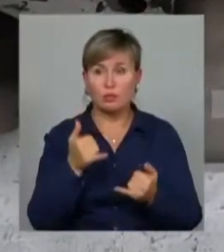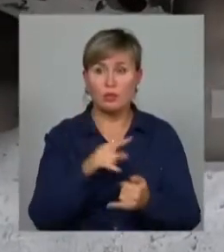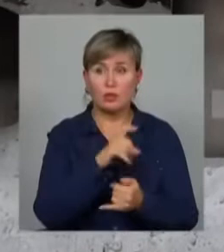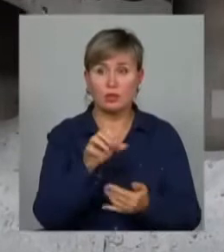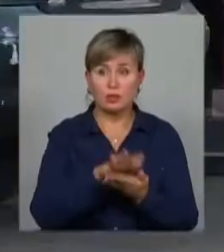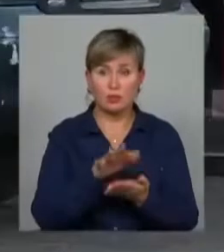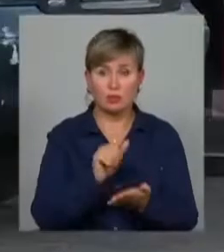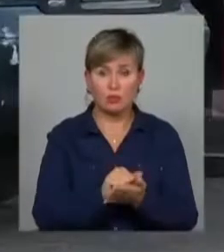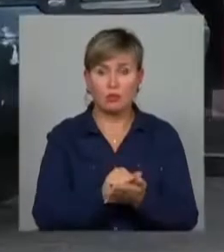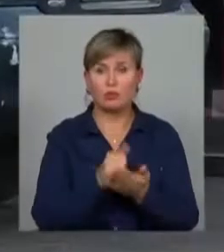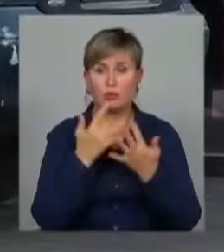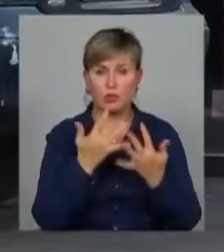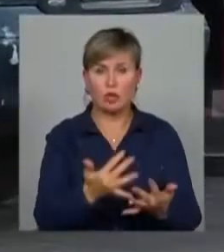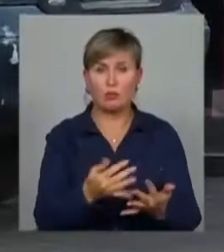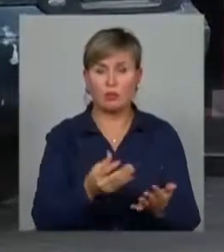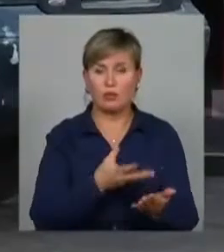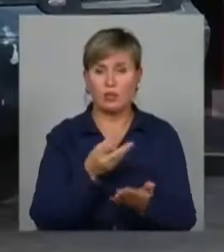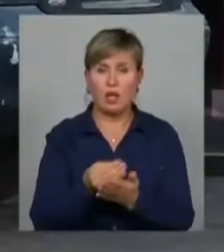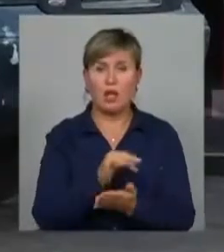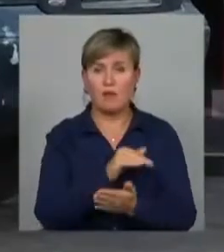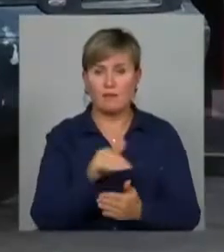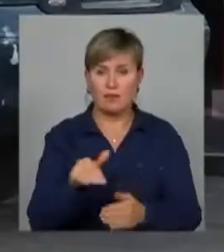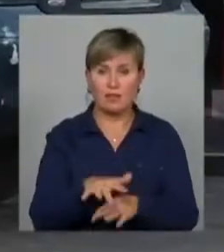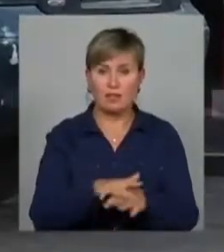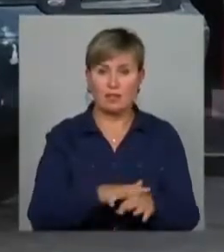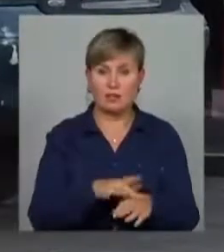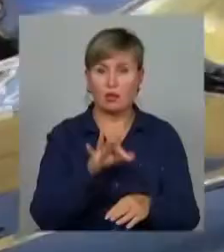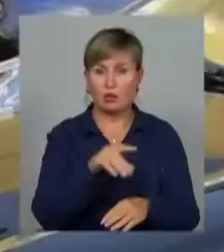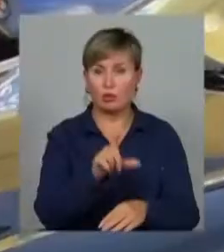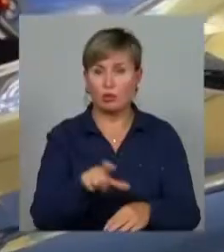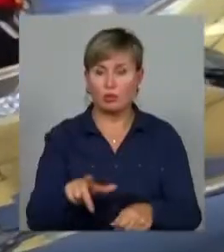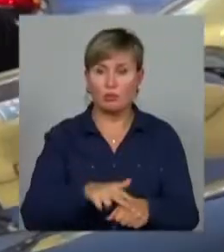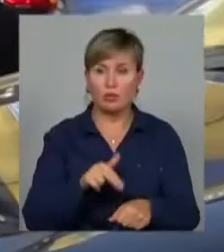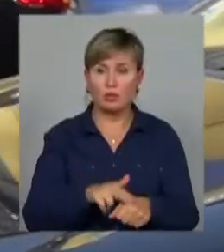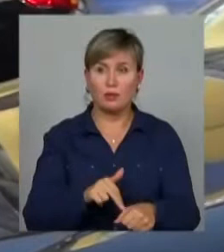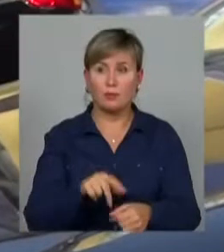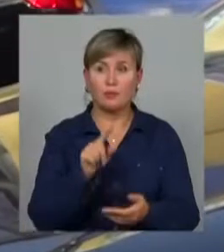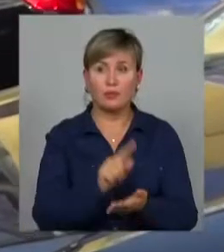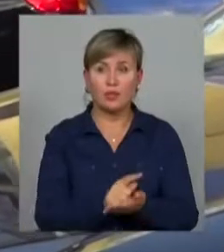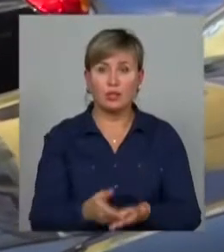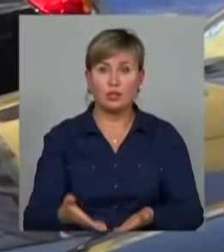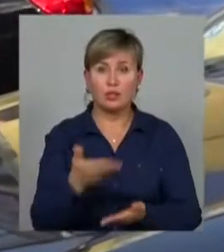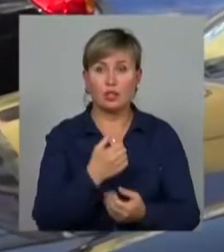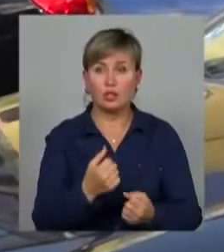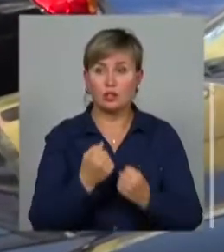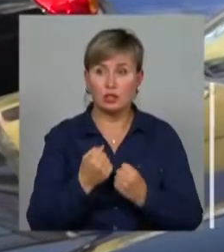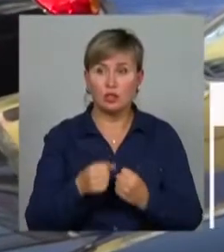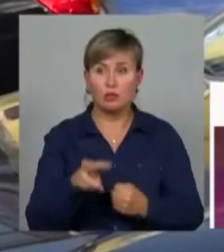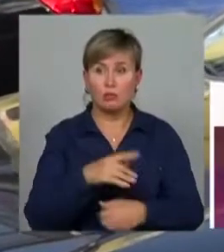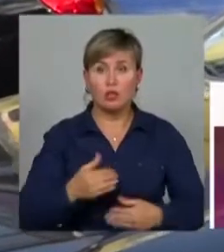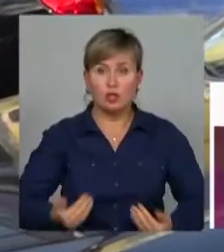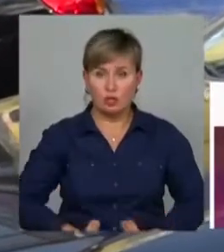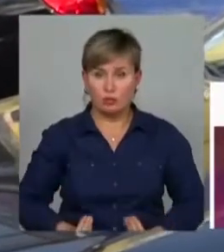имущества потерпевший требует компенсации и официальные извинения от блюстителей порядка. Они должны нас защищать. Живем все-таки в